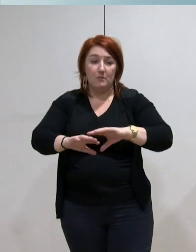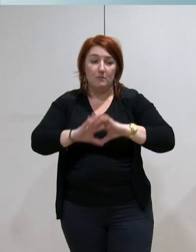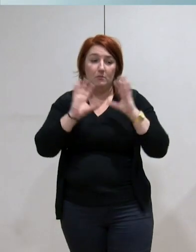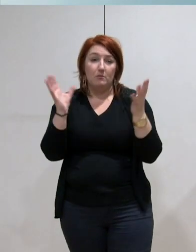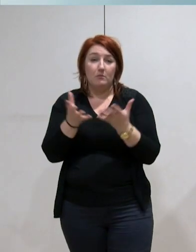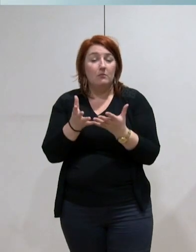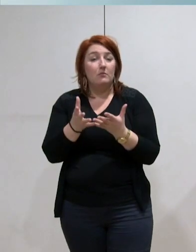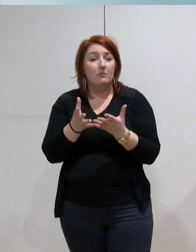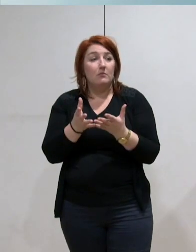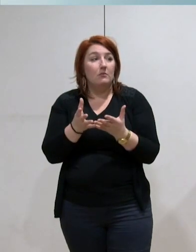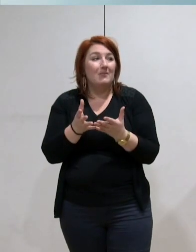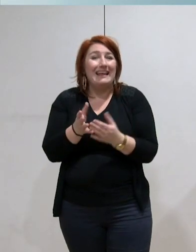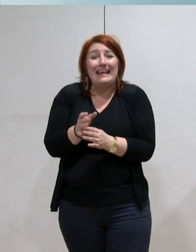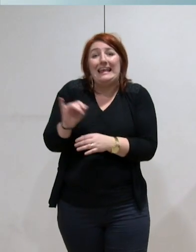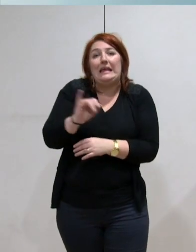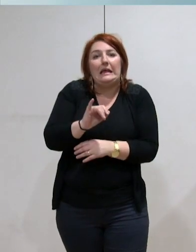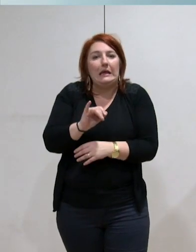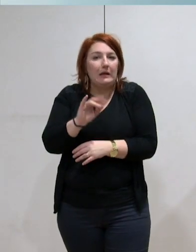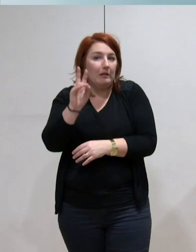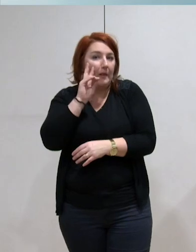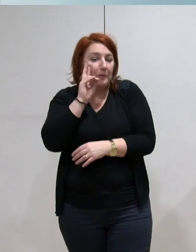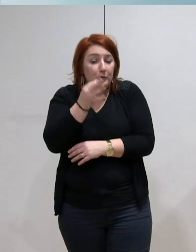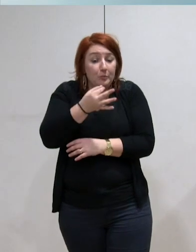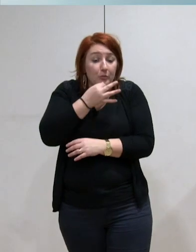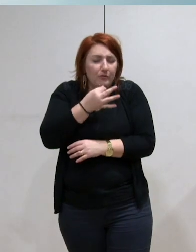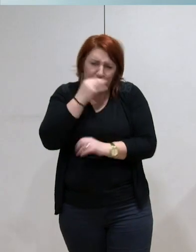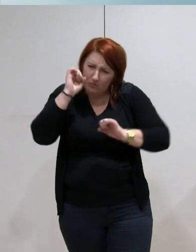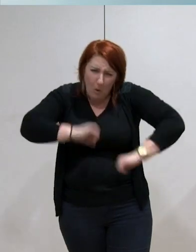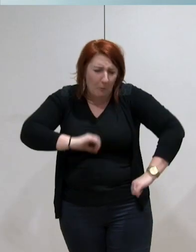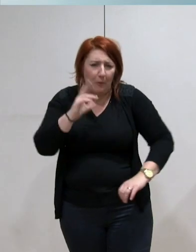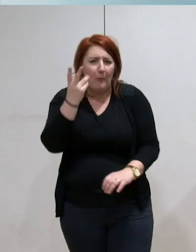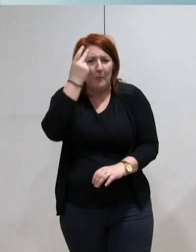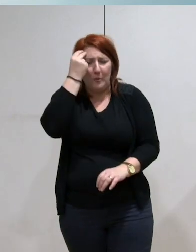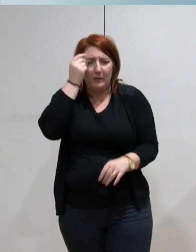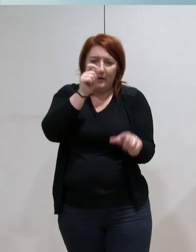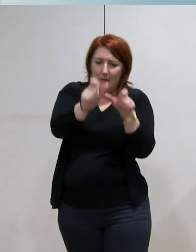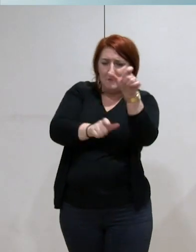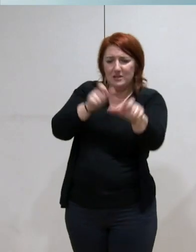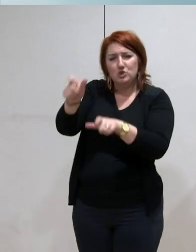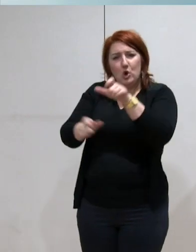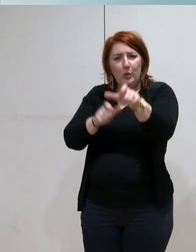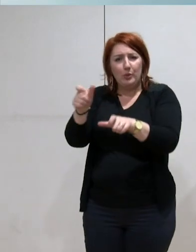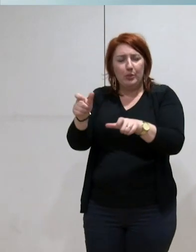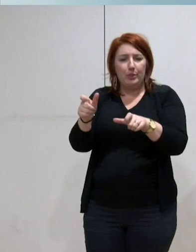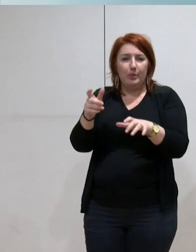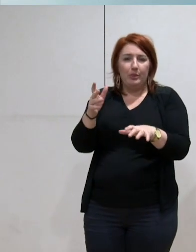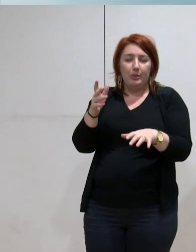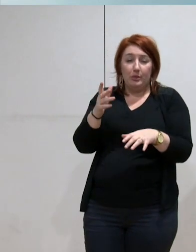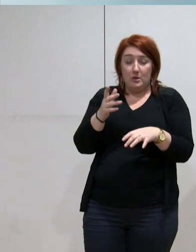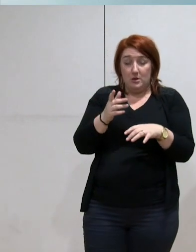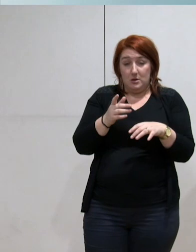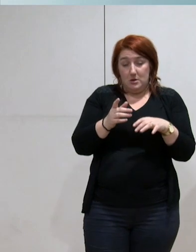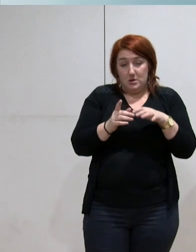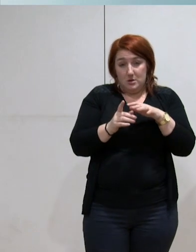profit en particulier chacun le comprend bien à des personnes qui sont éloigné les plus